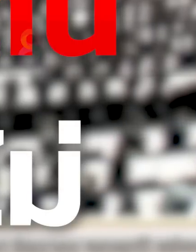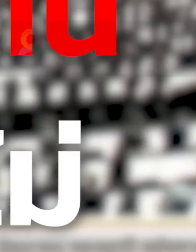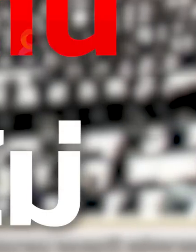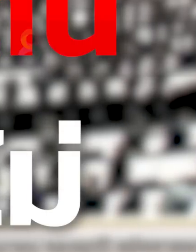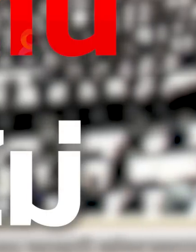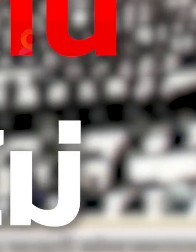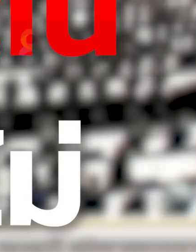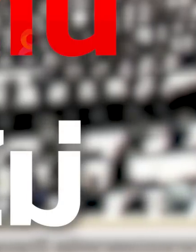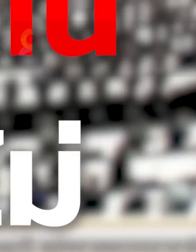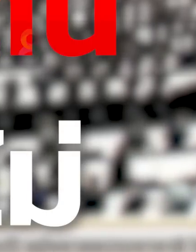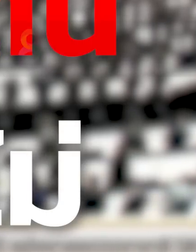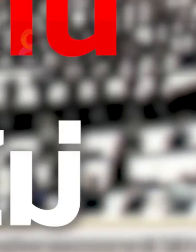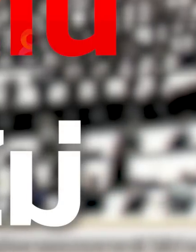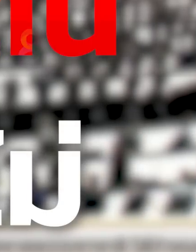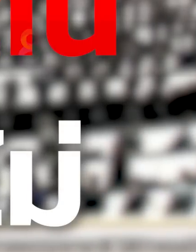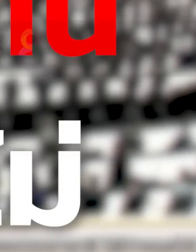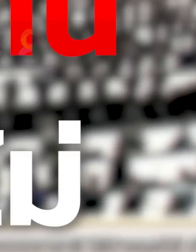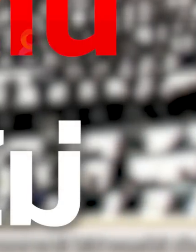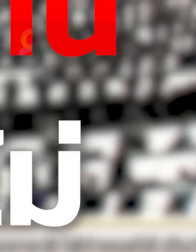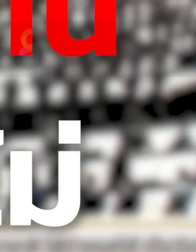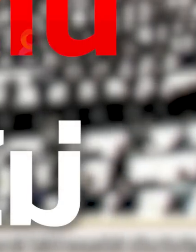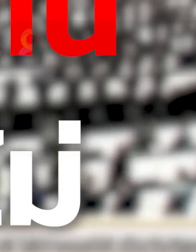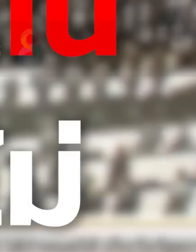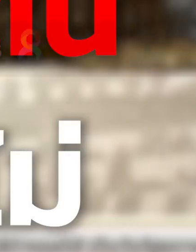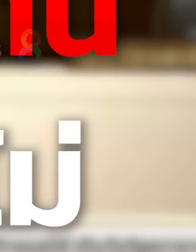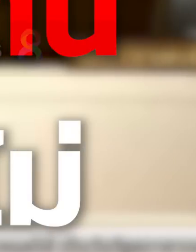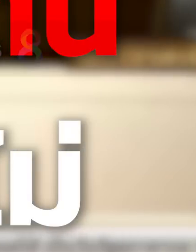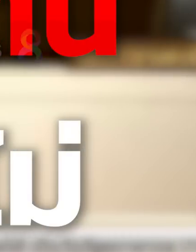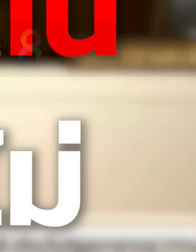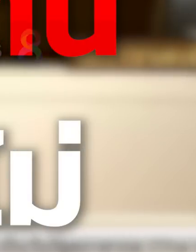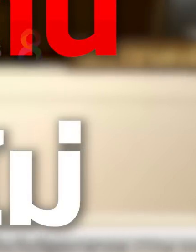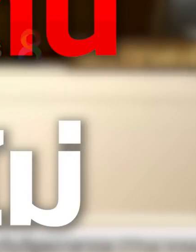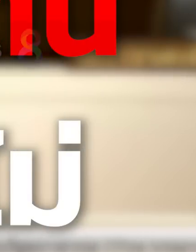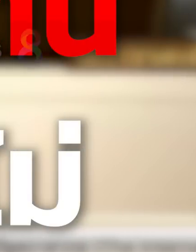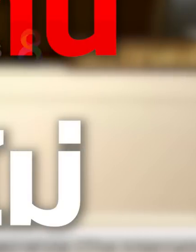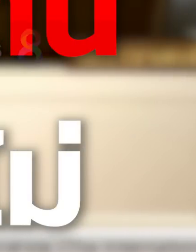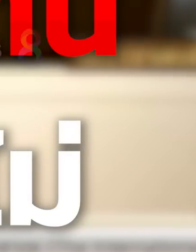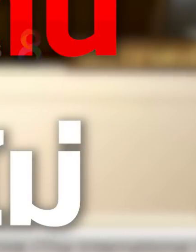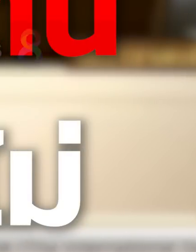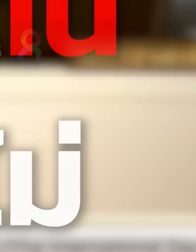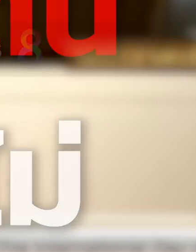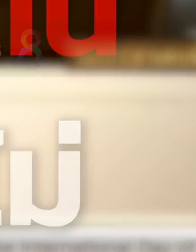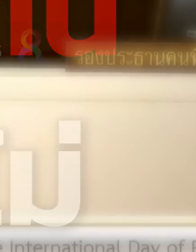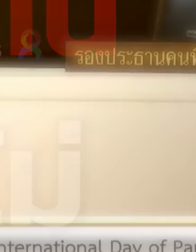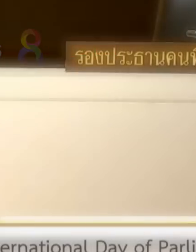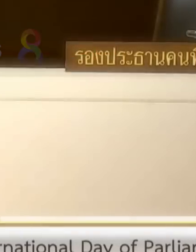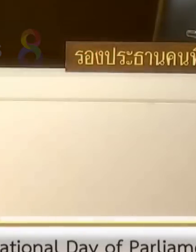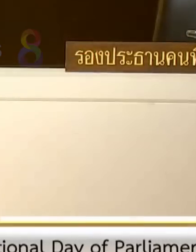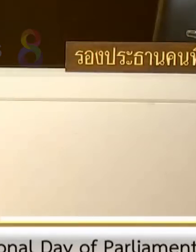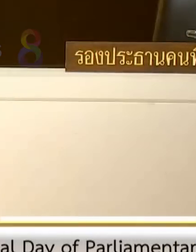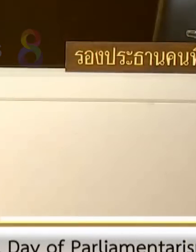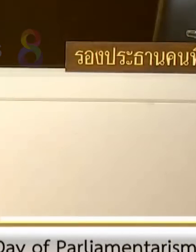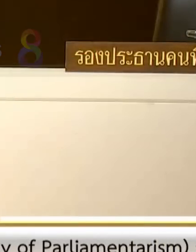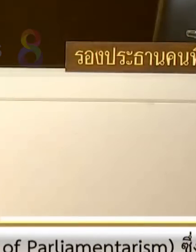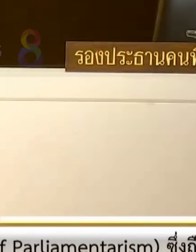การปฏิญาณตนนั้นผมจะกล่าวนำให้ท่านสมาชิกได้ว่าตามนะครับโดย